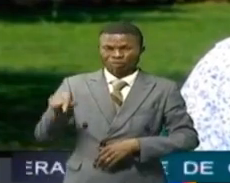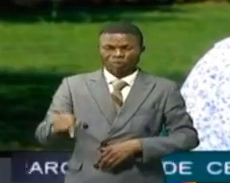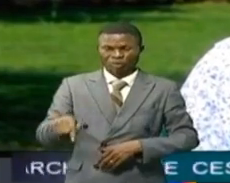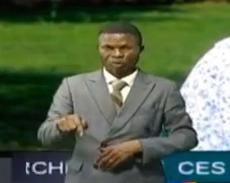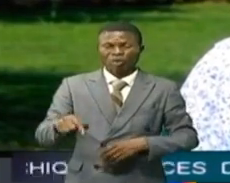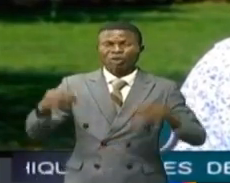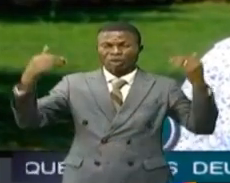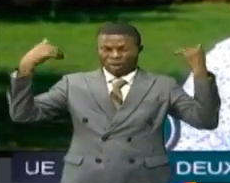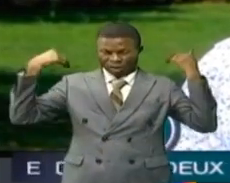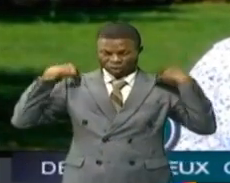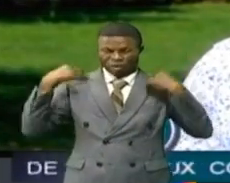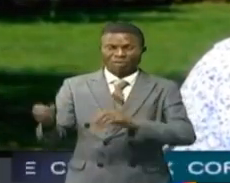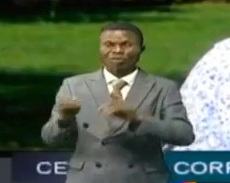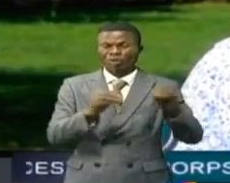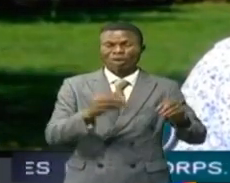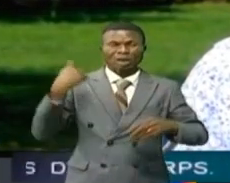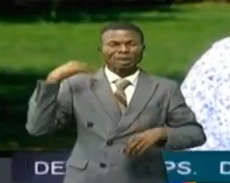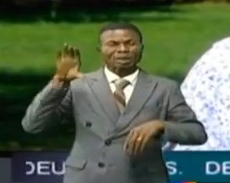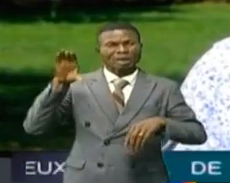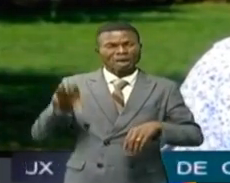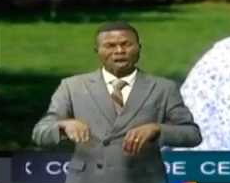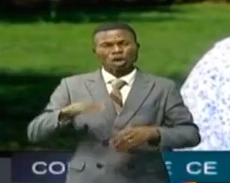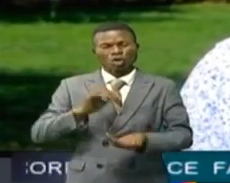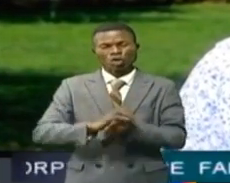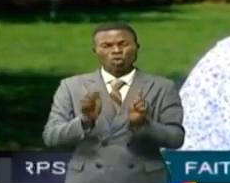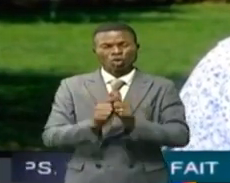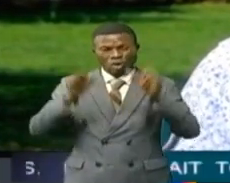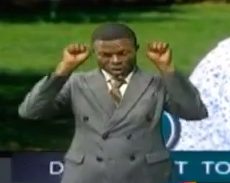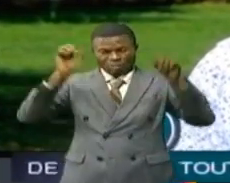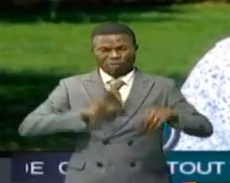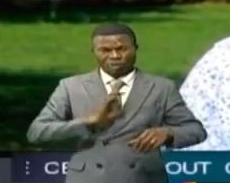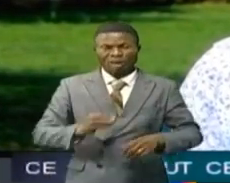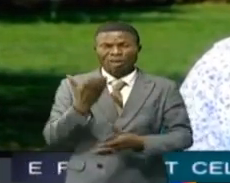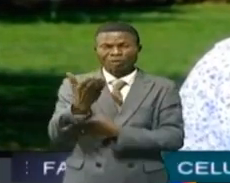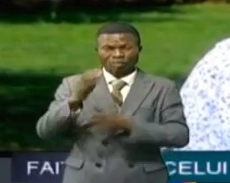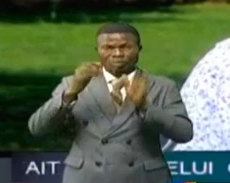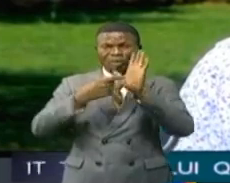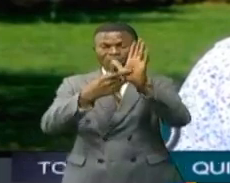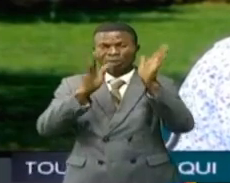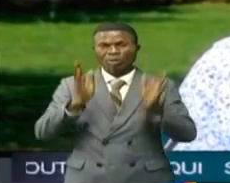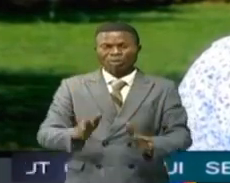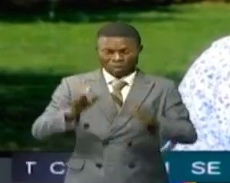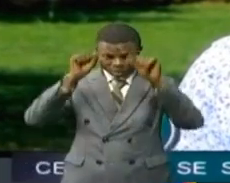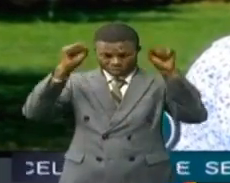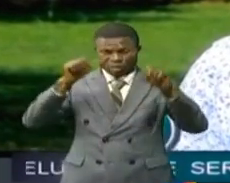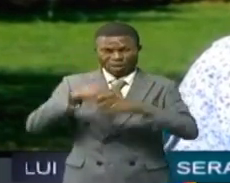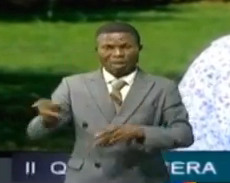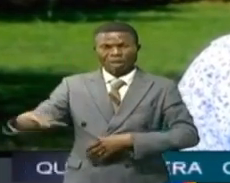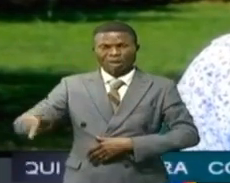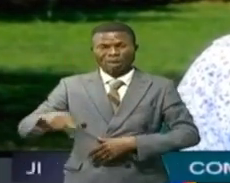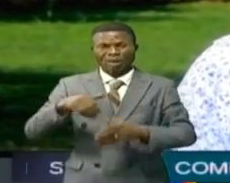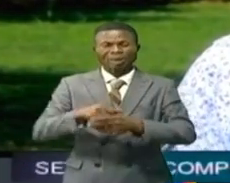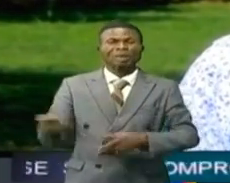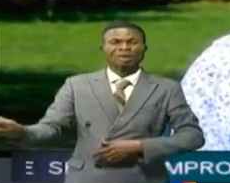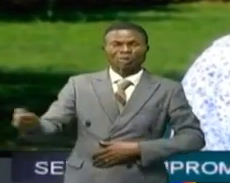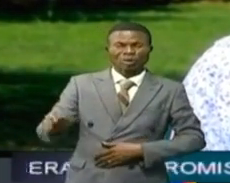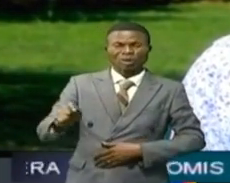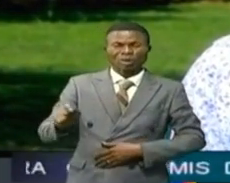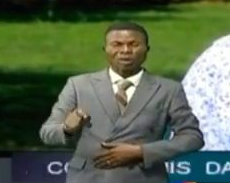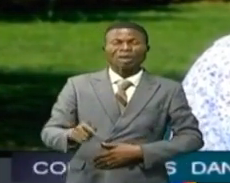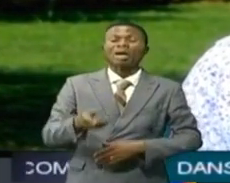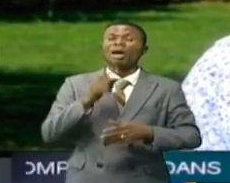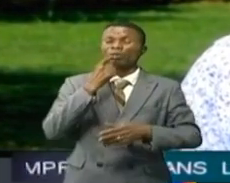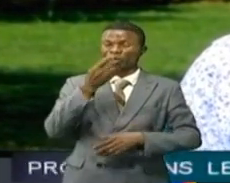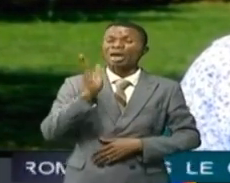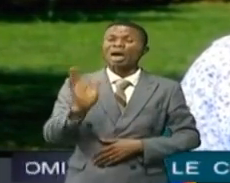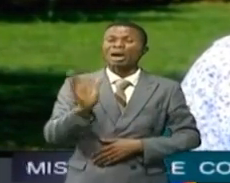autorités établies par l'État congolais, établies par les chefs de l'État, les représentants personnels du chef de l'État dans des provinces, dans des territoires. Nous les mettons à garde.